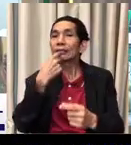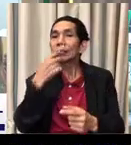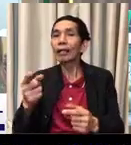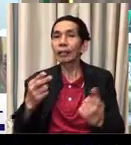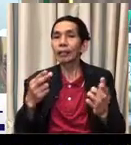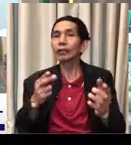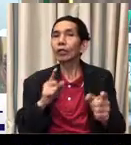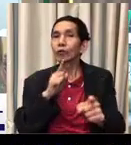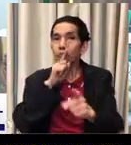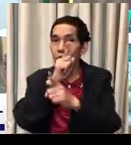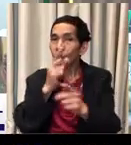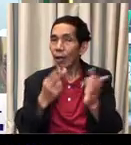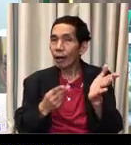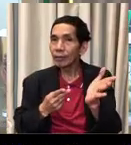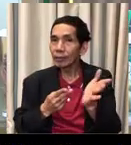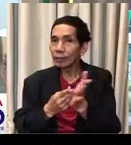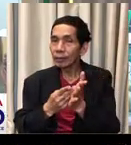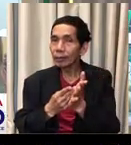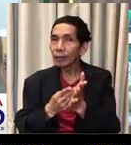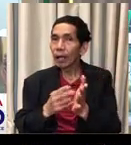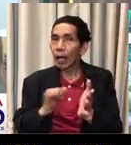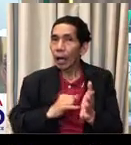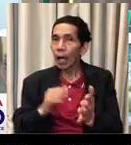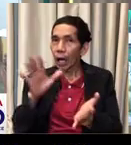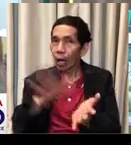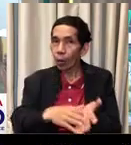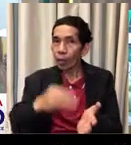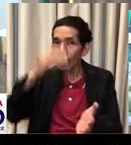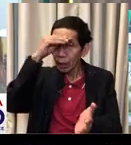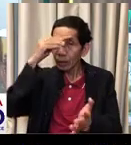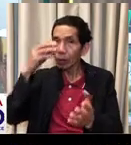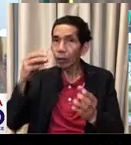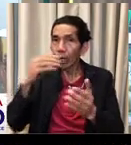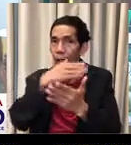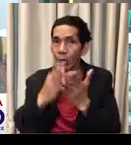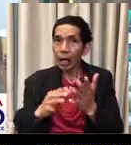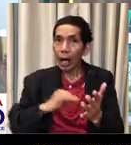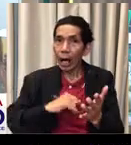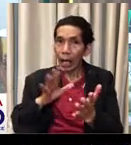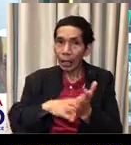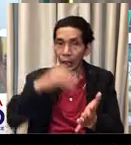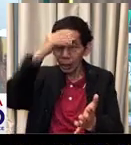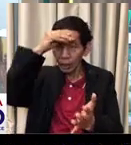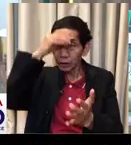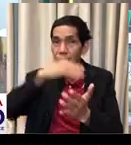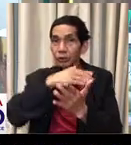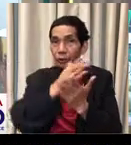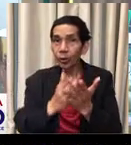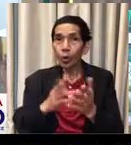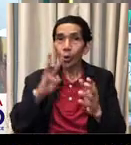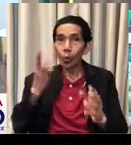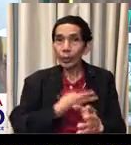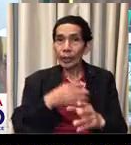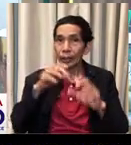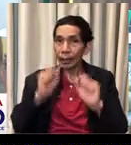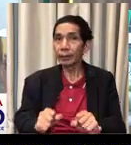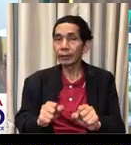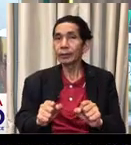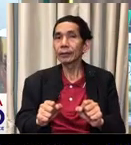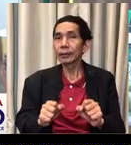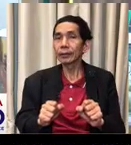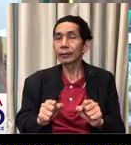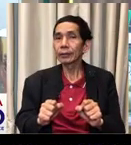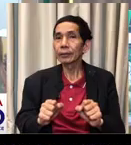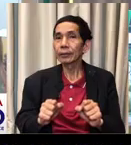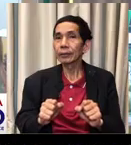truth. So that I will learn something. When I learn something, we can,